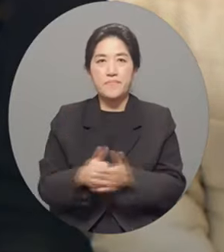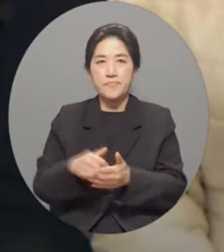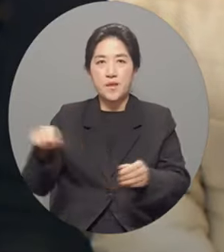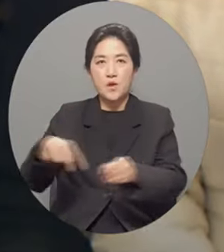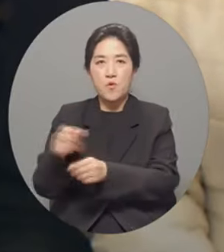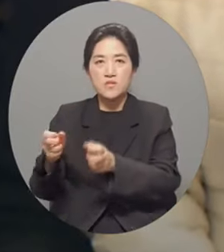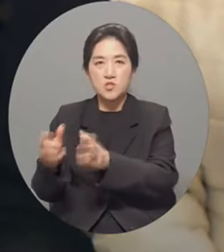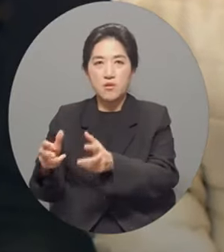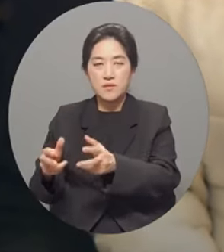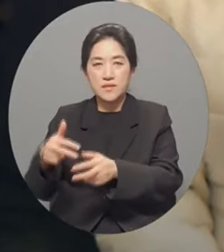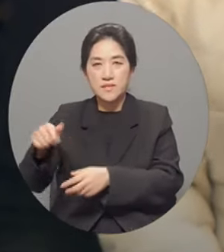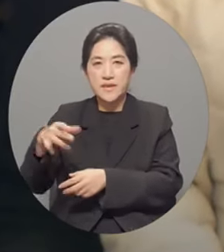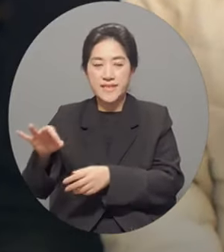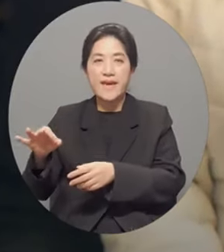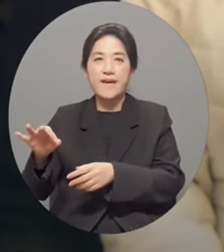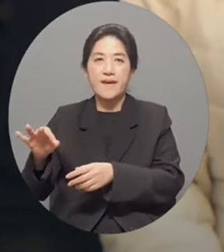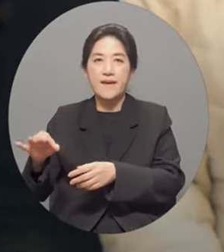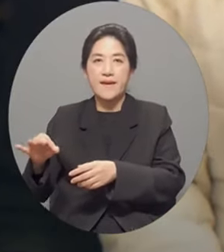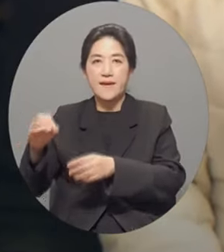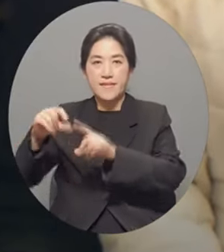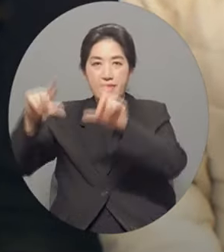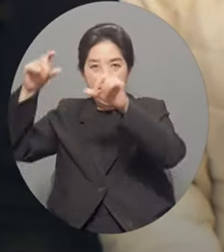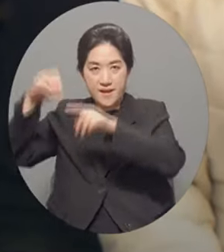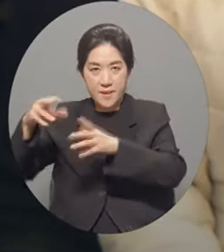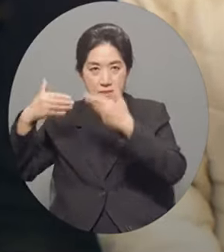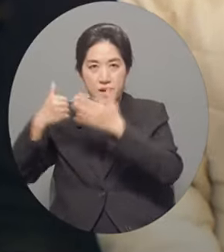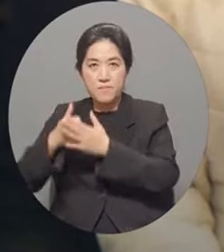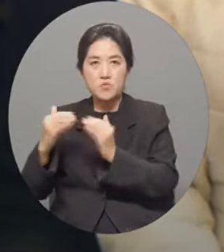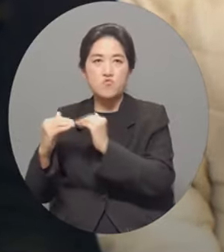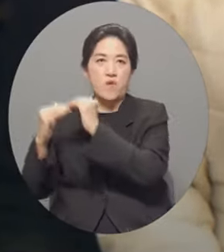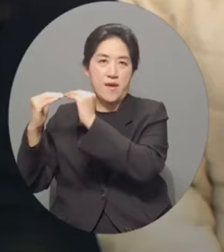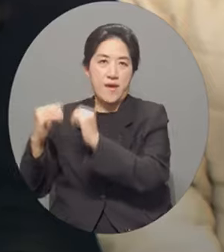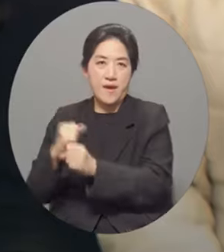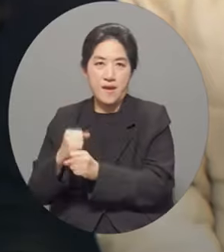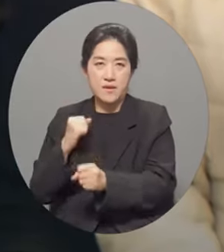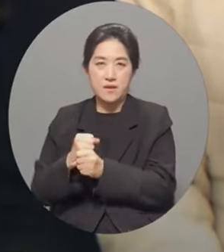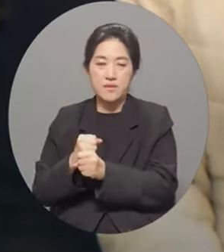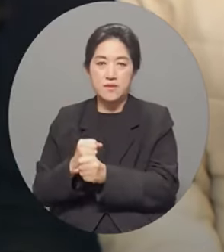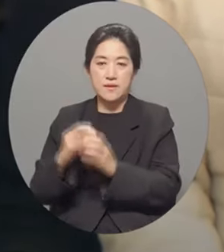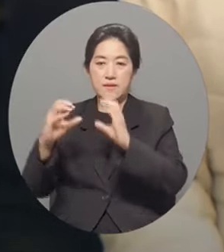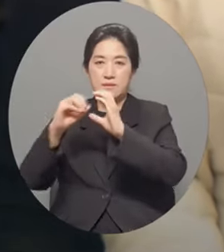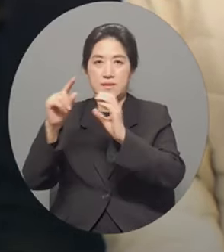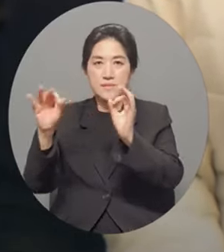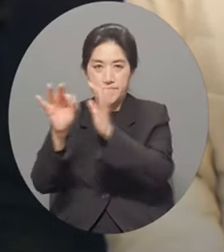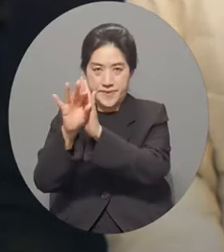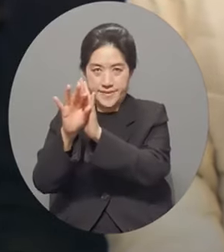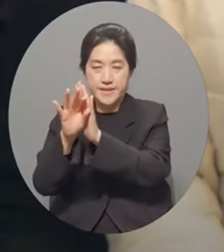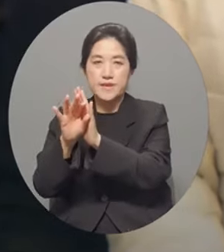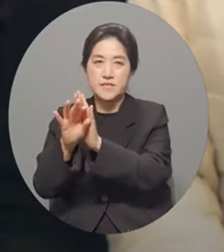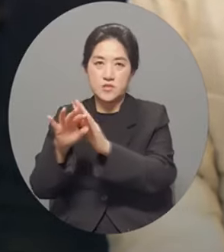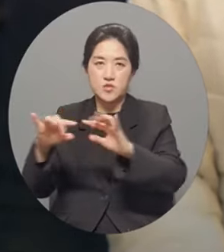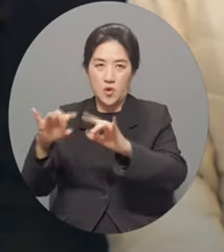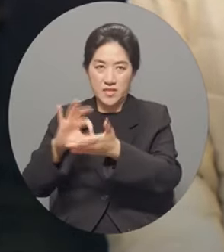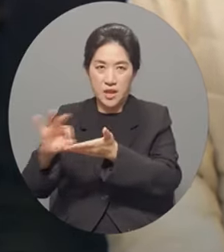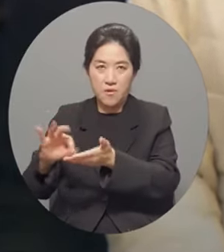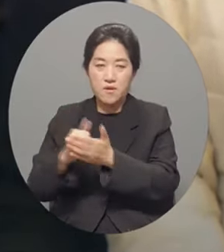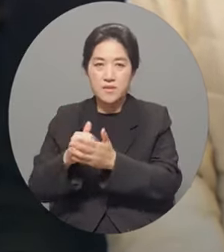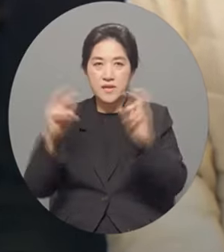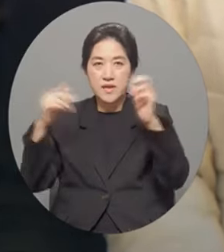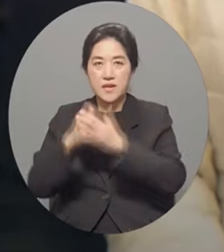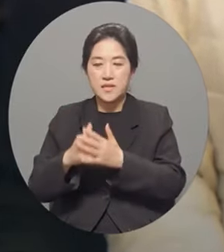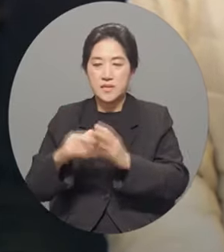원전과 재생에너지를 균형적으로 확충할 겁니다. 그래서 무탄소 에너지와 기업의